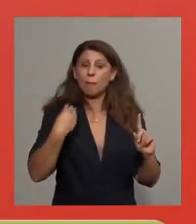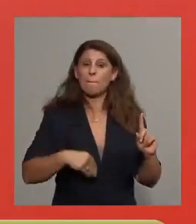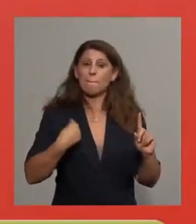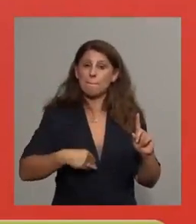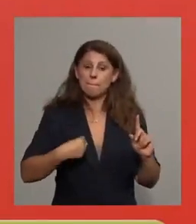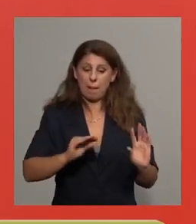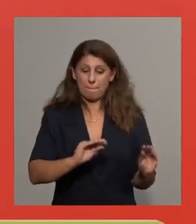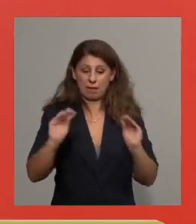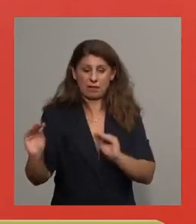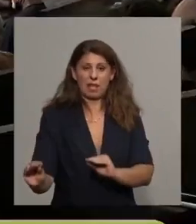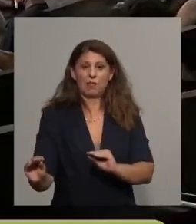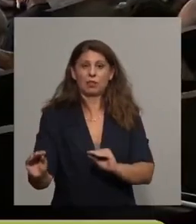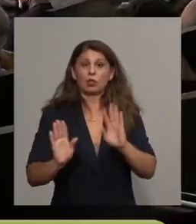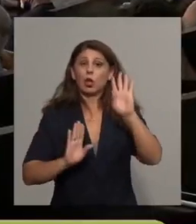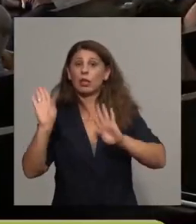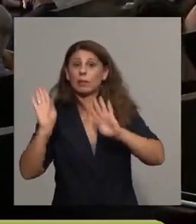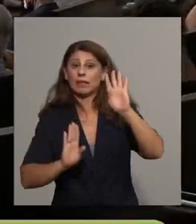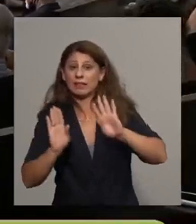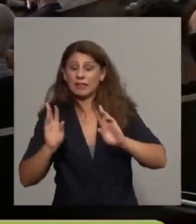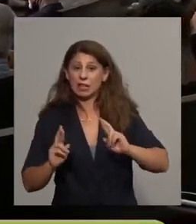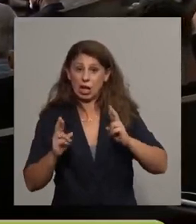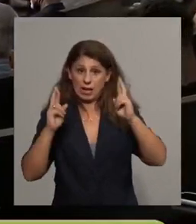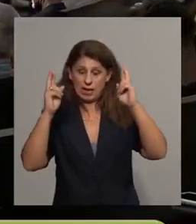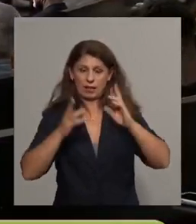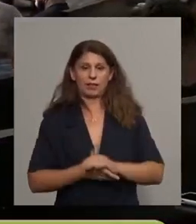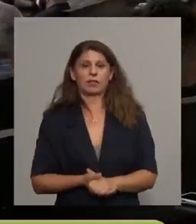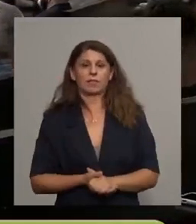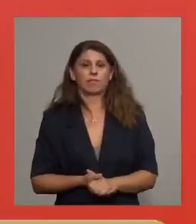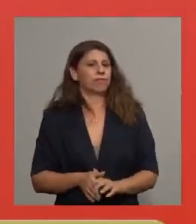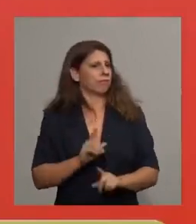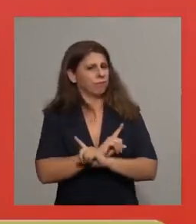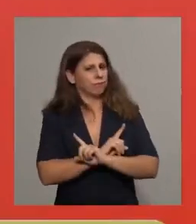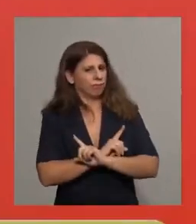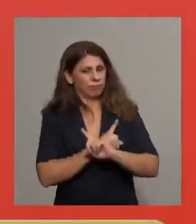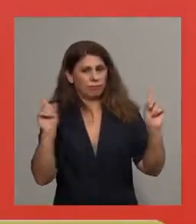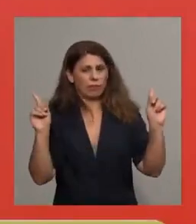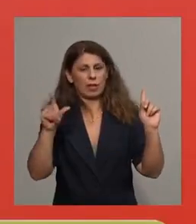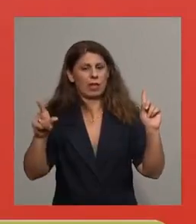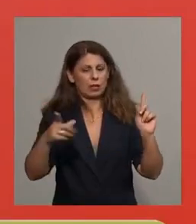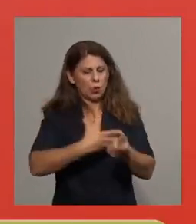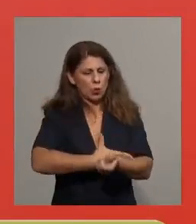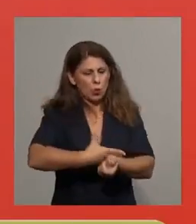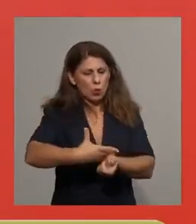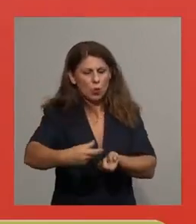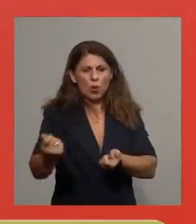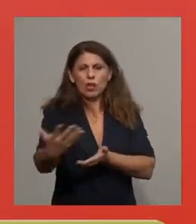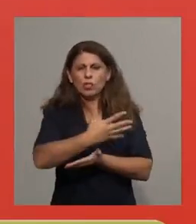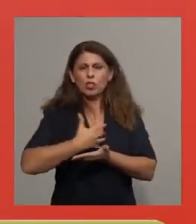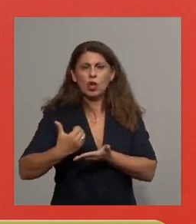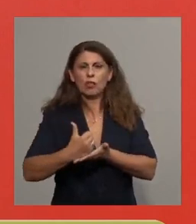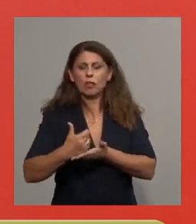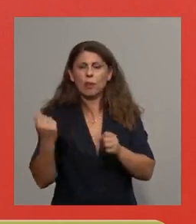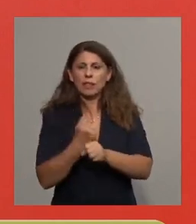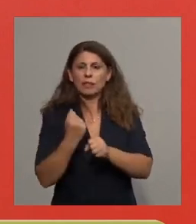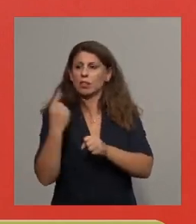πράσινη μετάβαση των χρηματιστηρίων της ενέργειας, ενάντια στην αφέμαξη των εργαζομένων και της